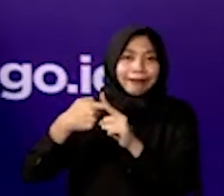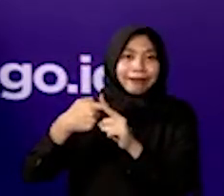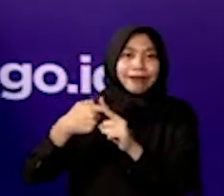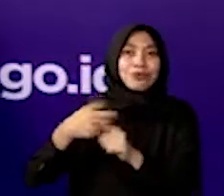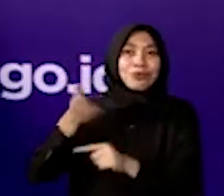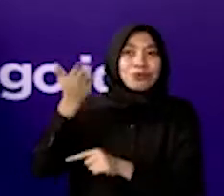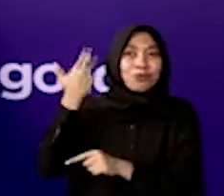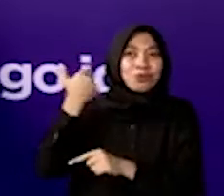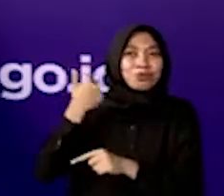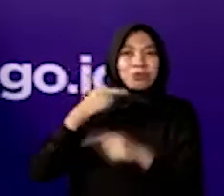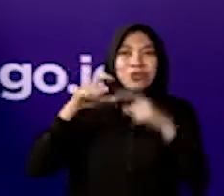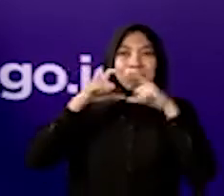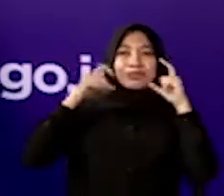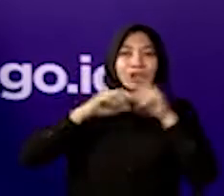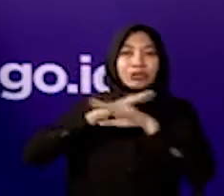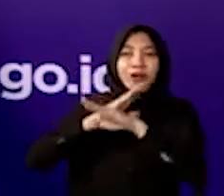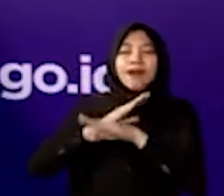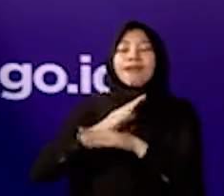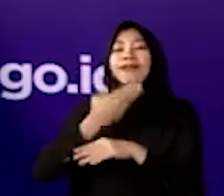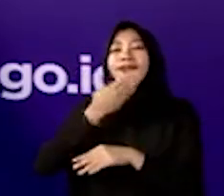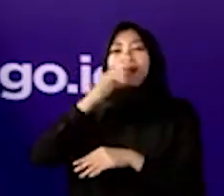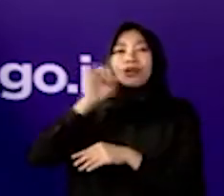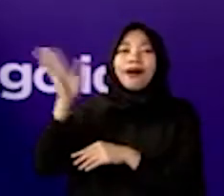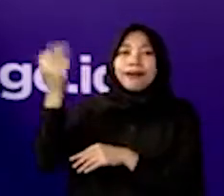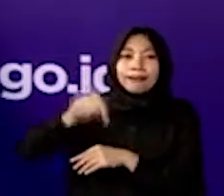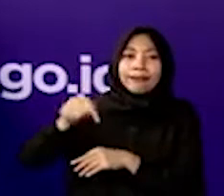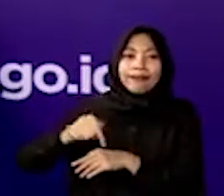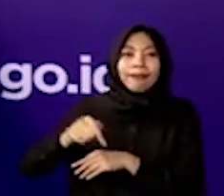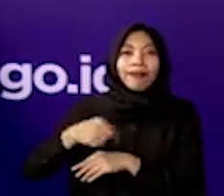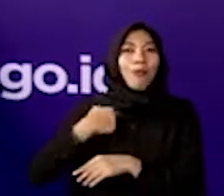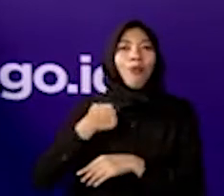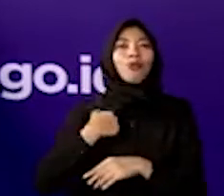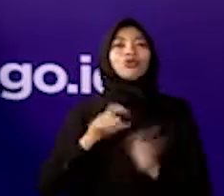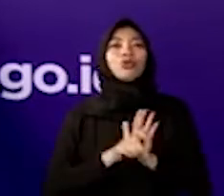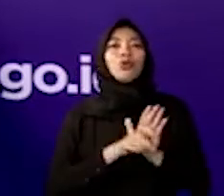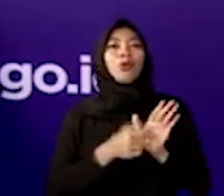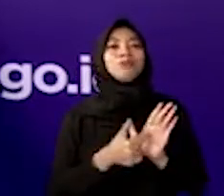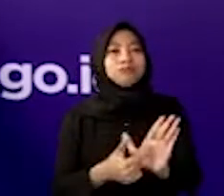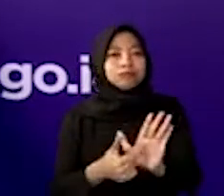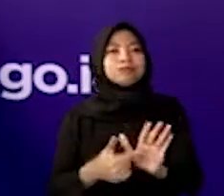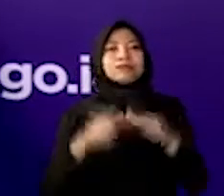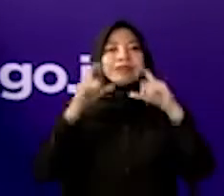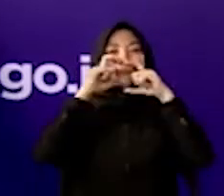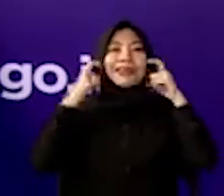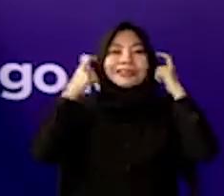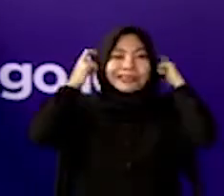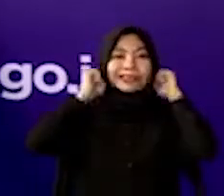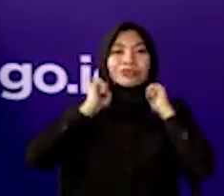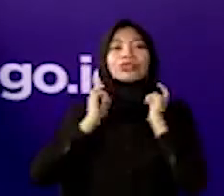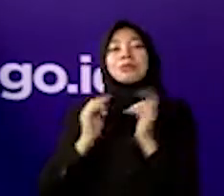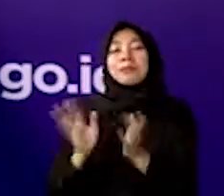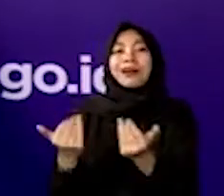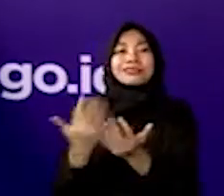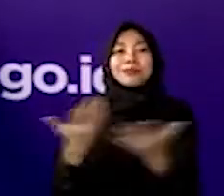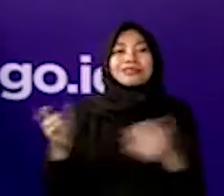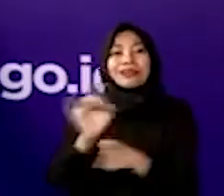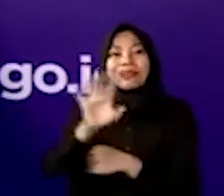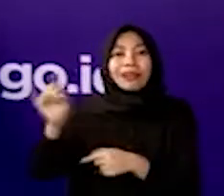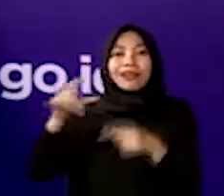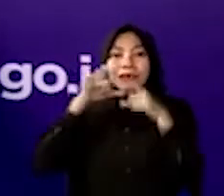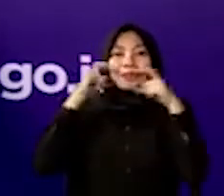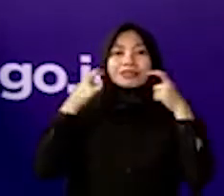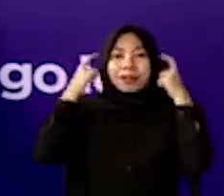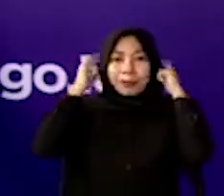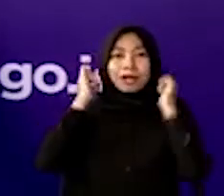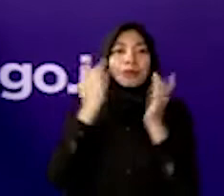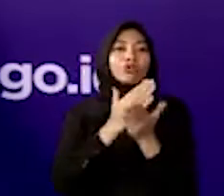menggunakan masker Alhamdulillah hari ini Bonek justru menjadi pelopor untuk mengajak masyarakat menggunakan masker